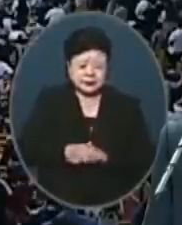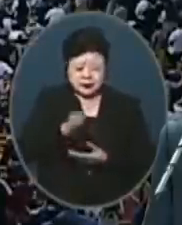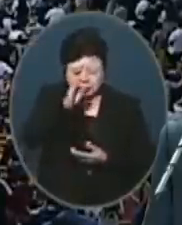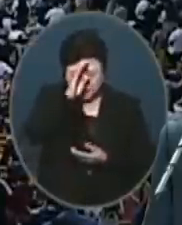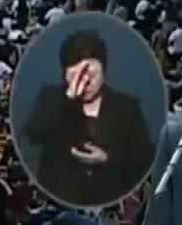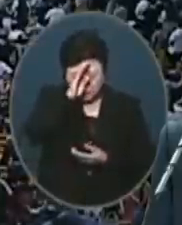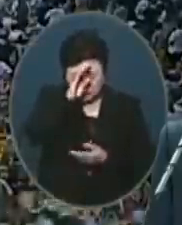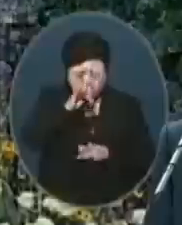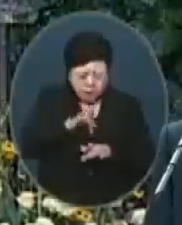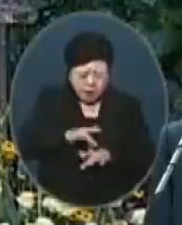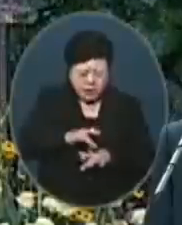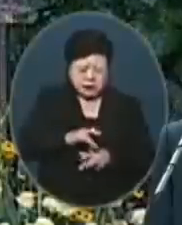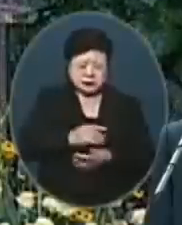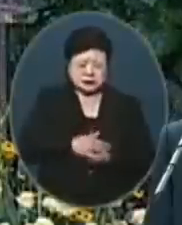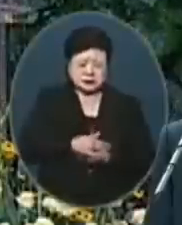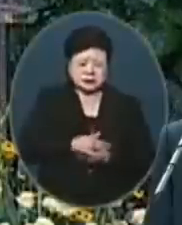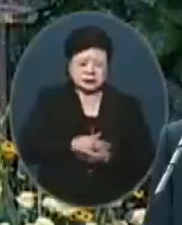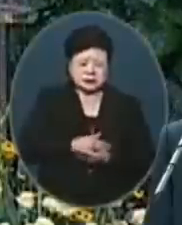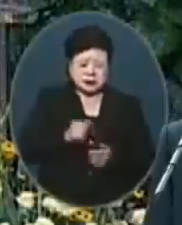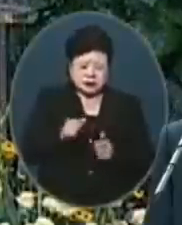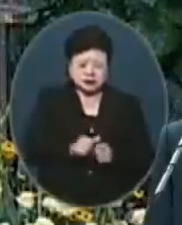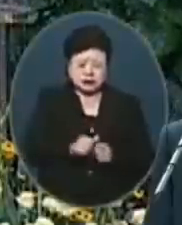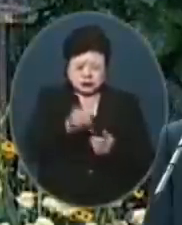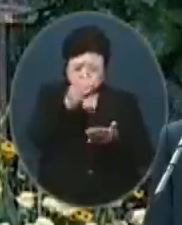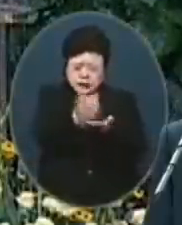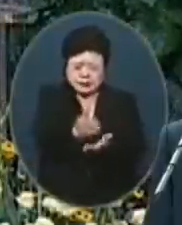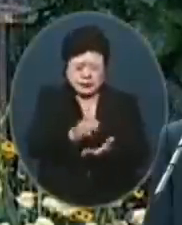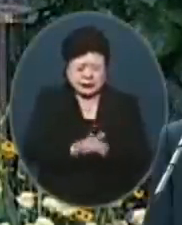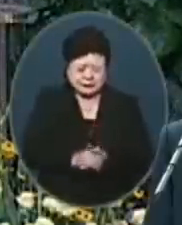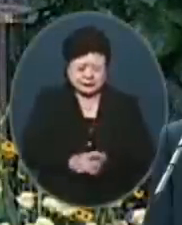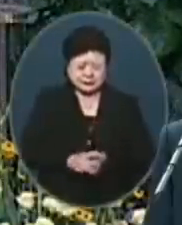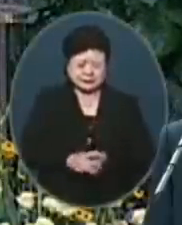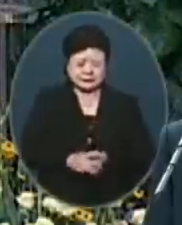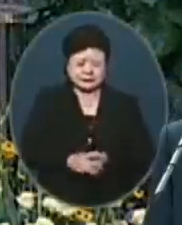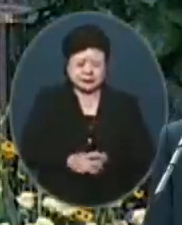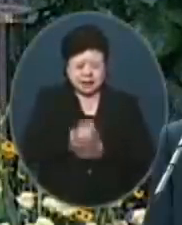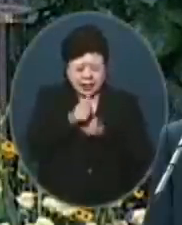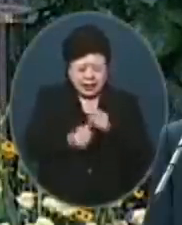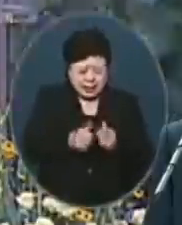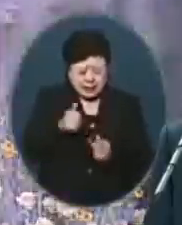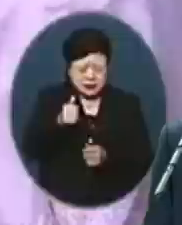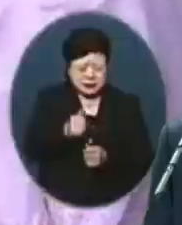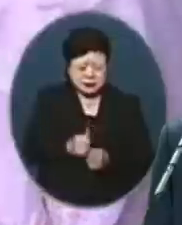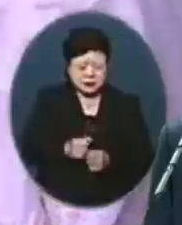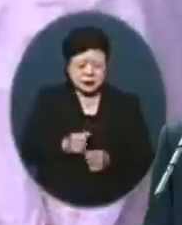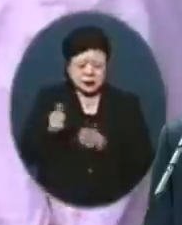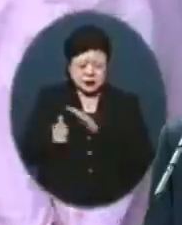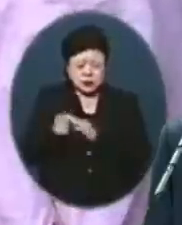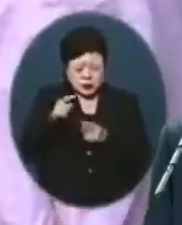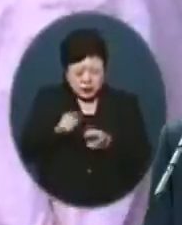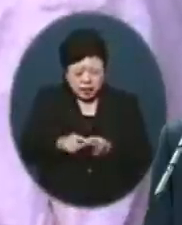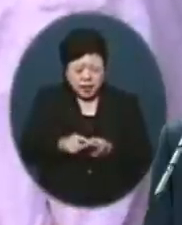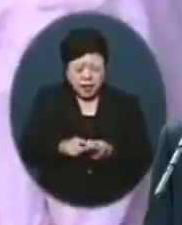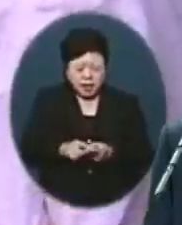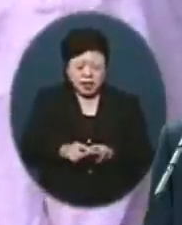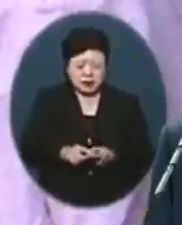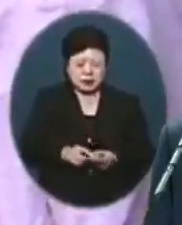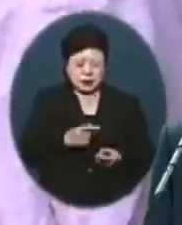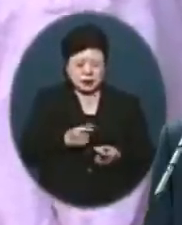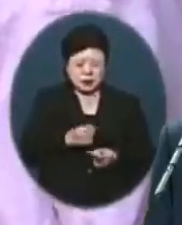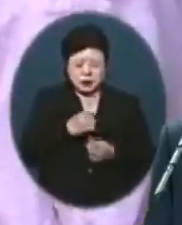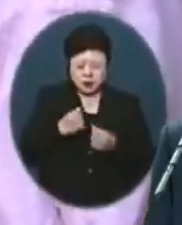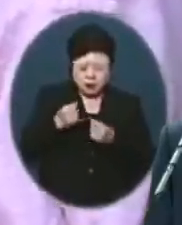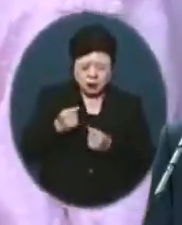병만은 우리에게 붙어 있을 수가 없사옵니다. 하나님 소원대로 우리도 똑같은